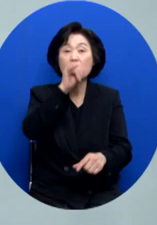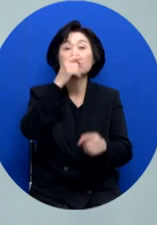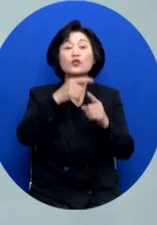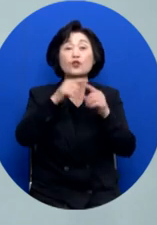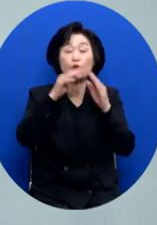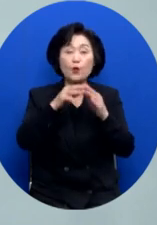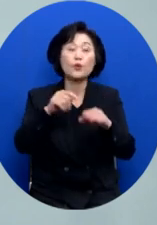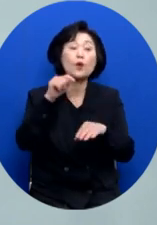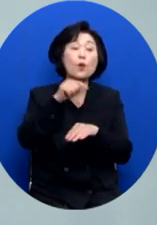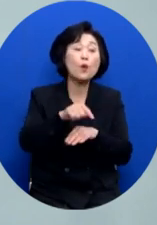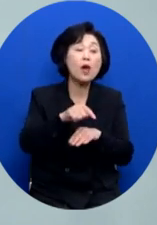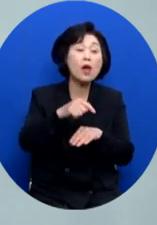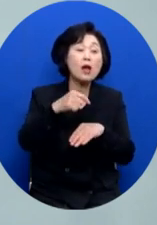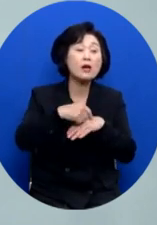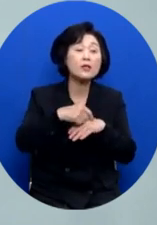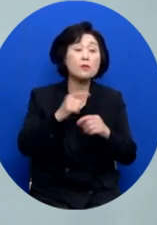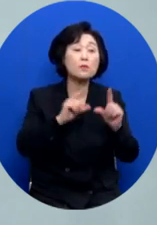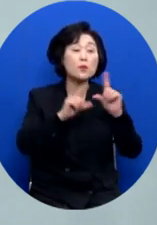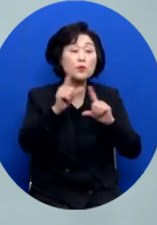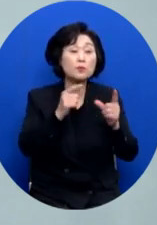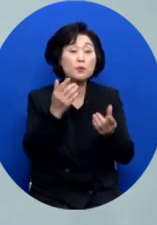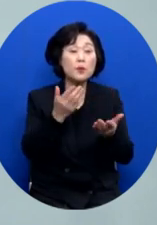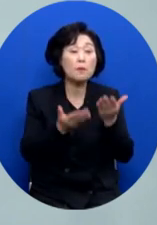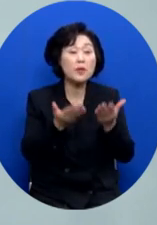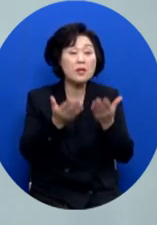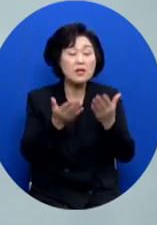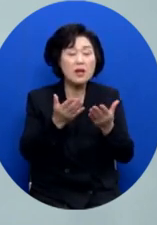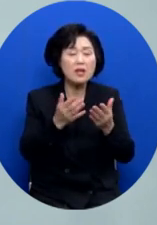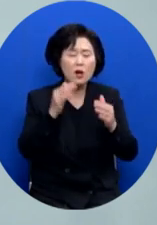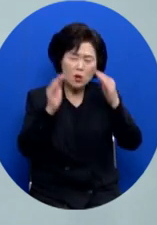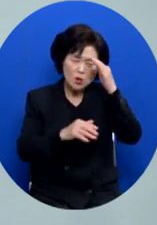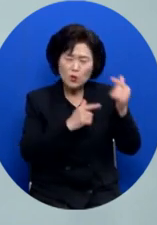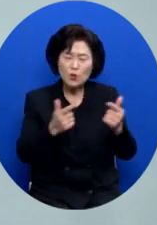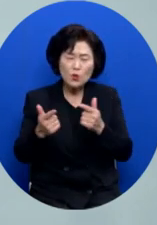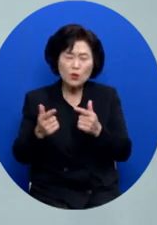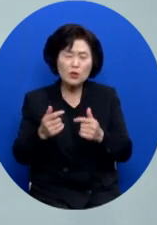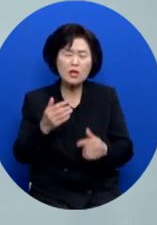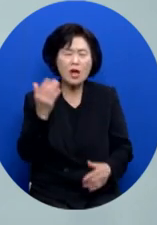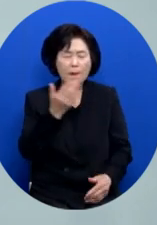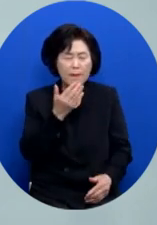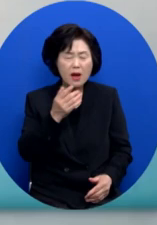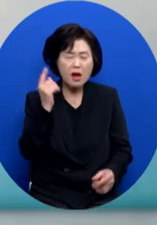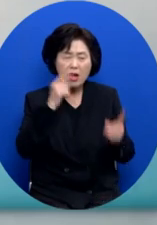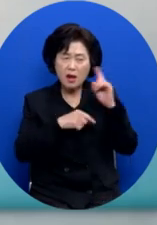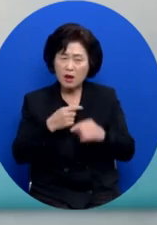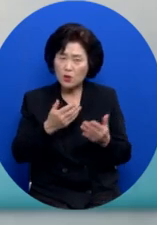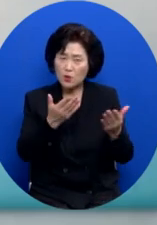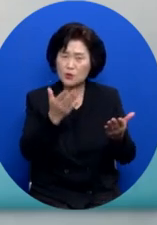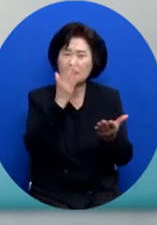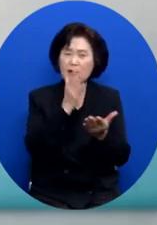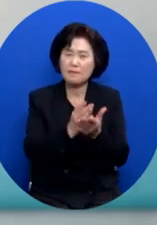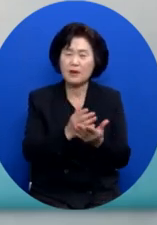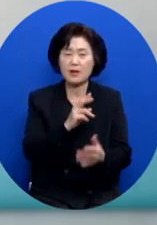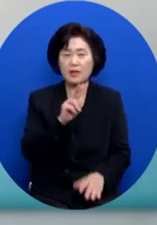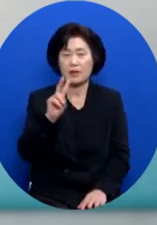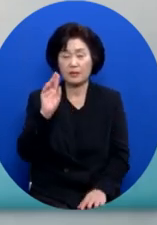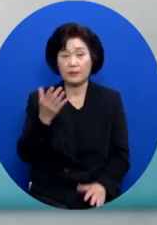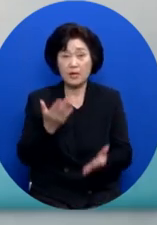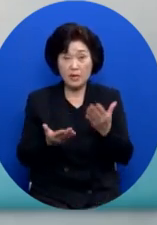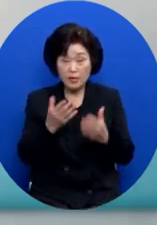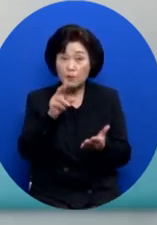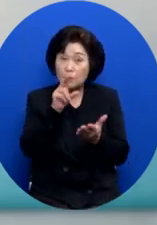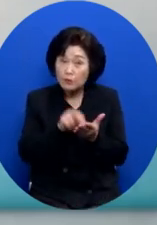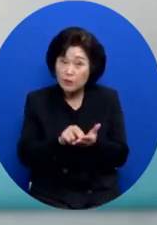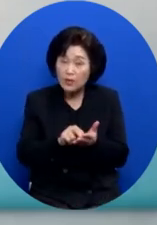외적 조건으로 판단하여 성도를 아프게 하는 차별의 습관을 치료받아야 합니다. 차별의 문제는 예수